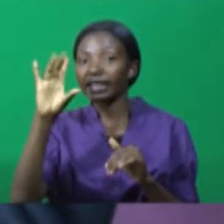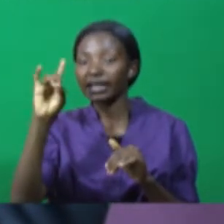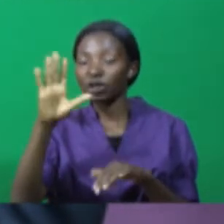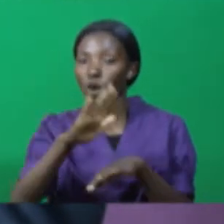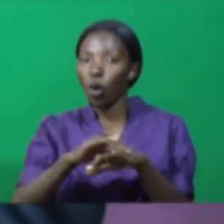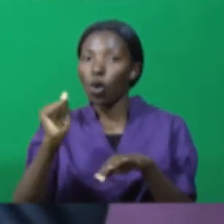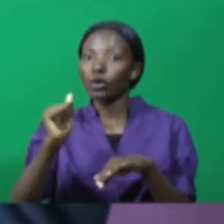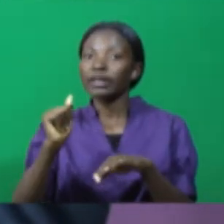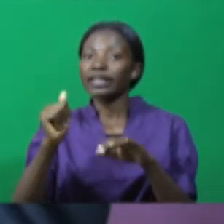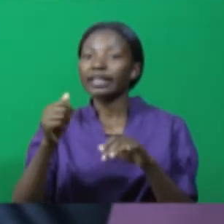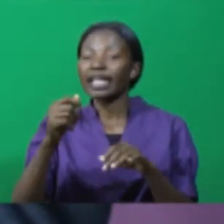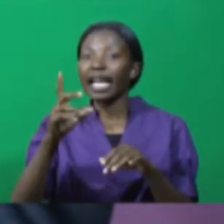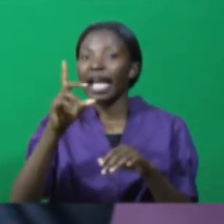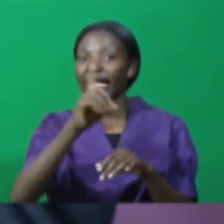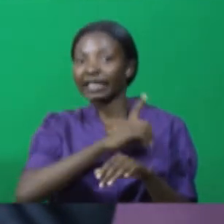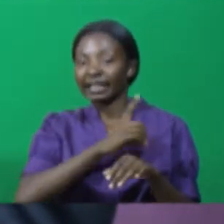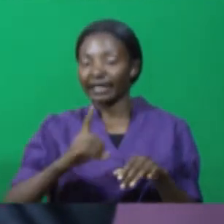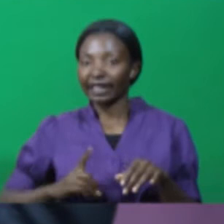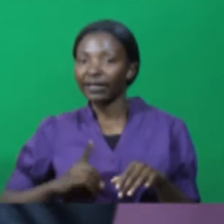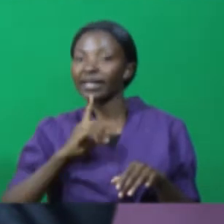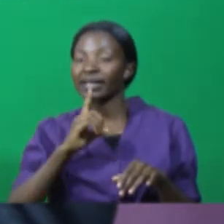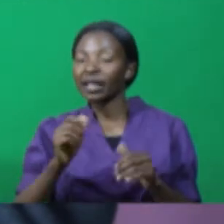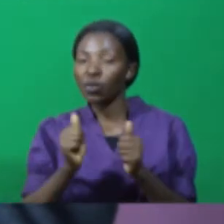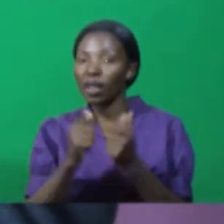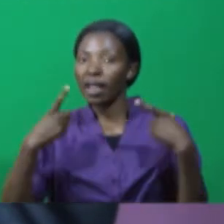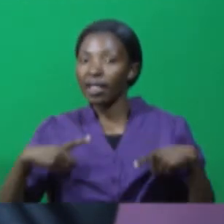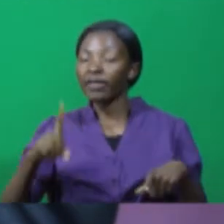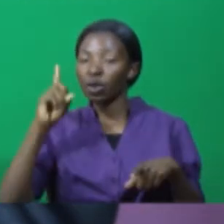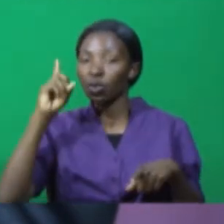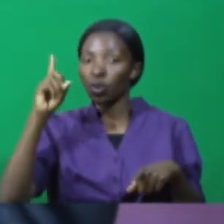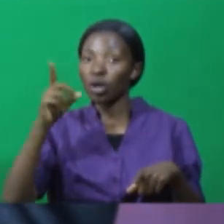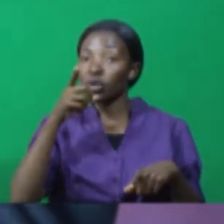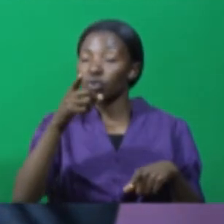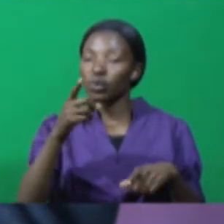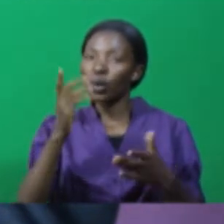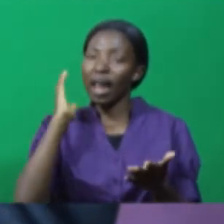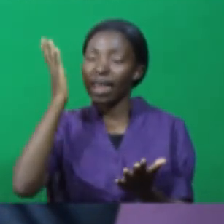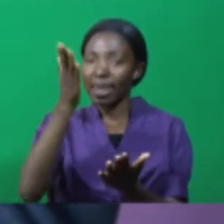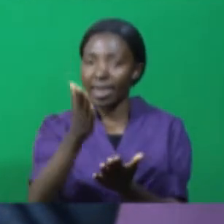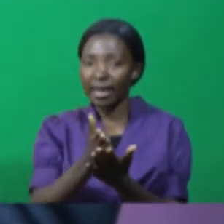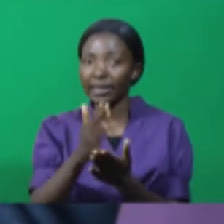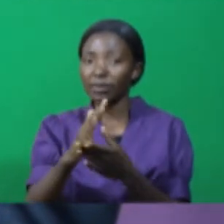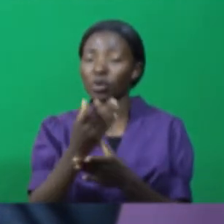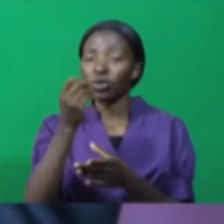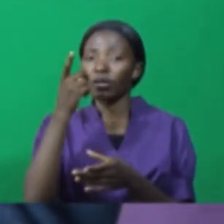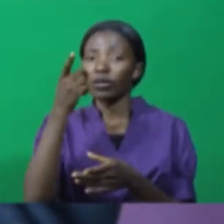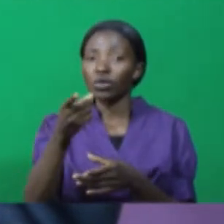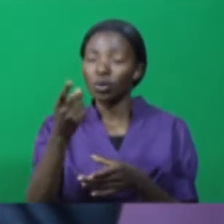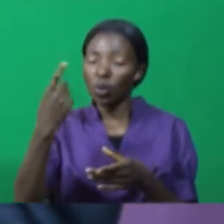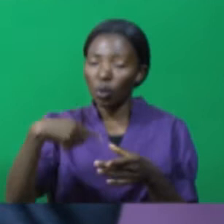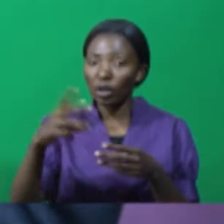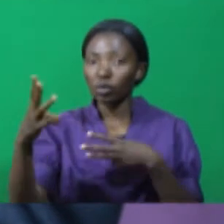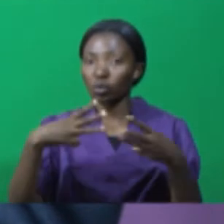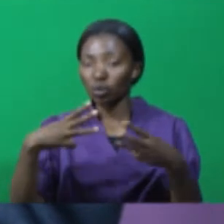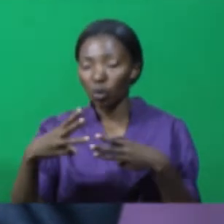akati kwaari. Na Jehovah mpenyu. Iwe wakanga uri munhu wakarurama nokuda kwako nokupinda kwako pahondo